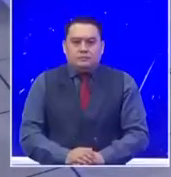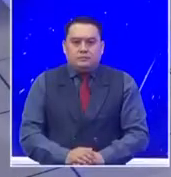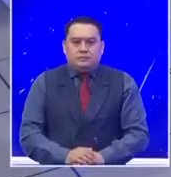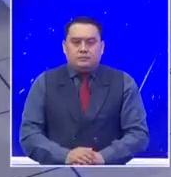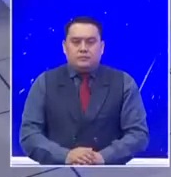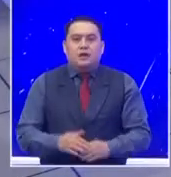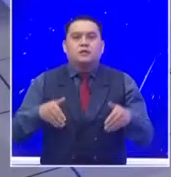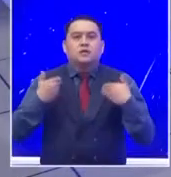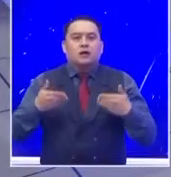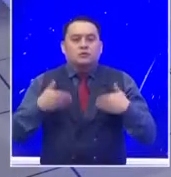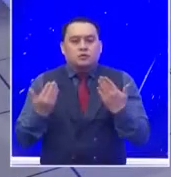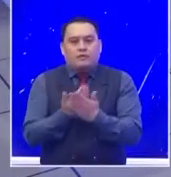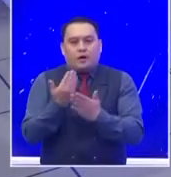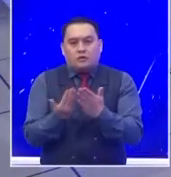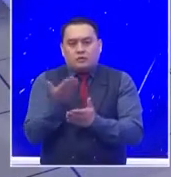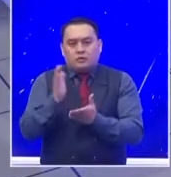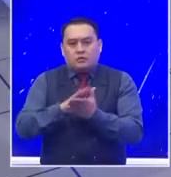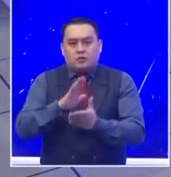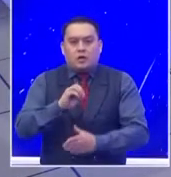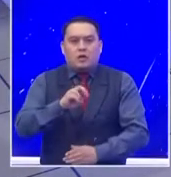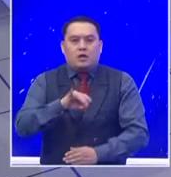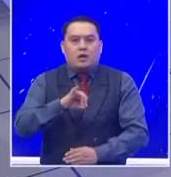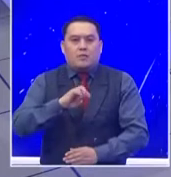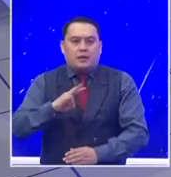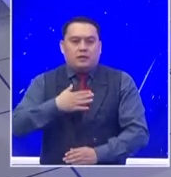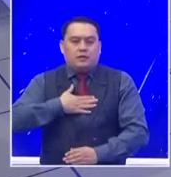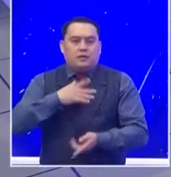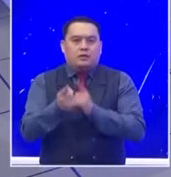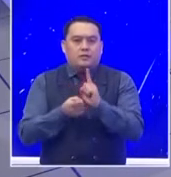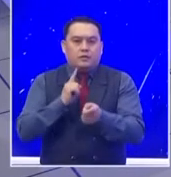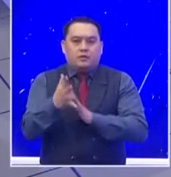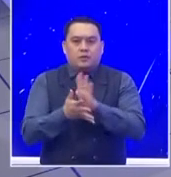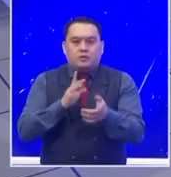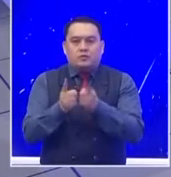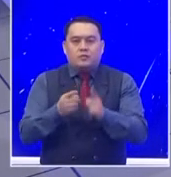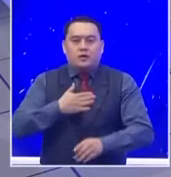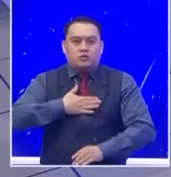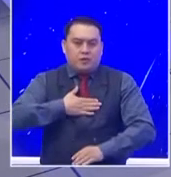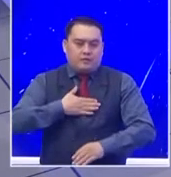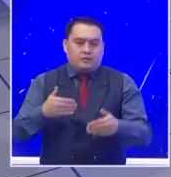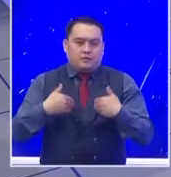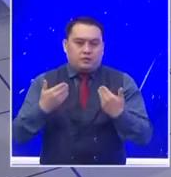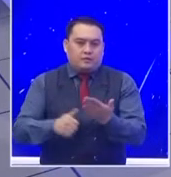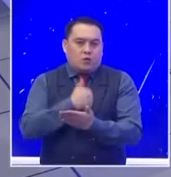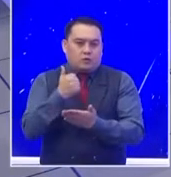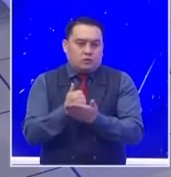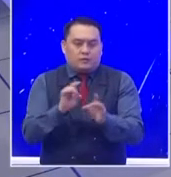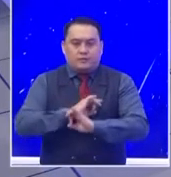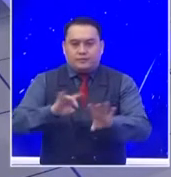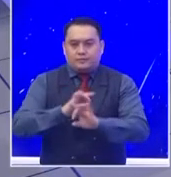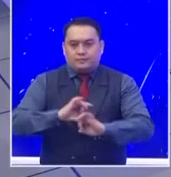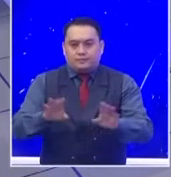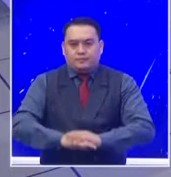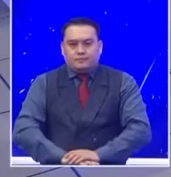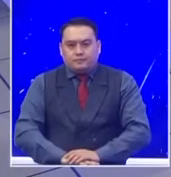здравствуйте время новостей на телеканале жетысу в студии roman rain беков и сурдоперевод обеспечивает мара джумабеков и в начале выпуска коротко о